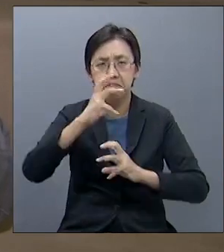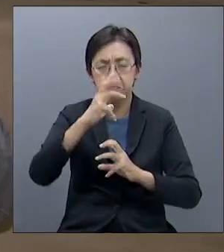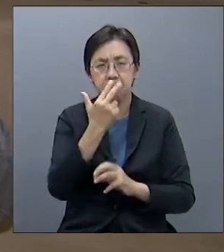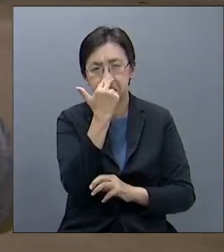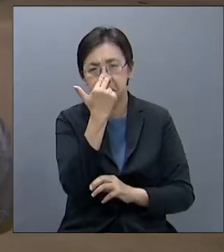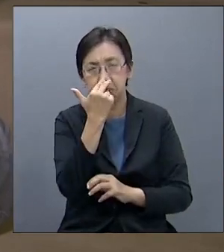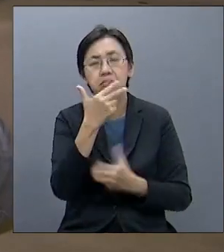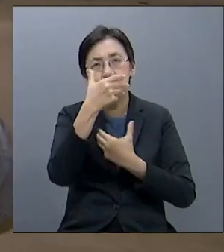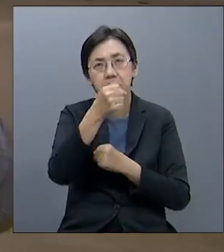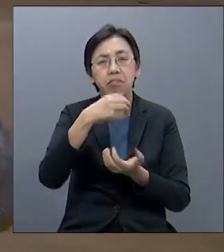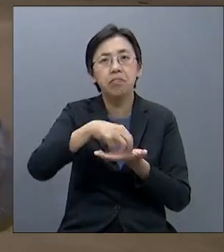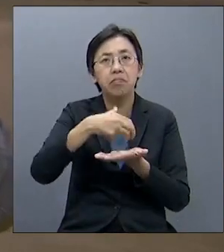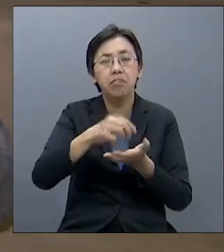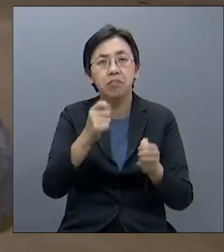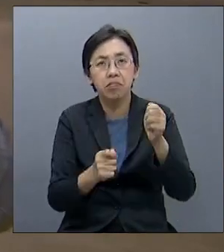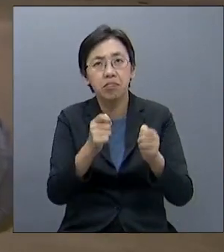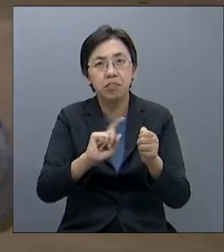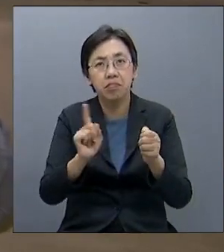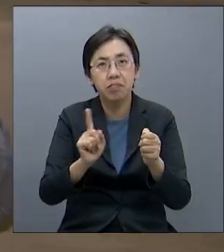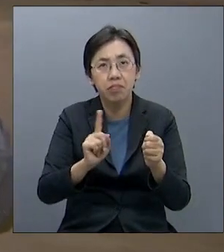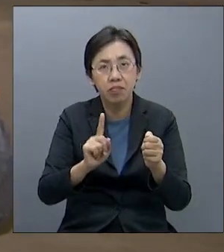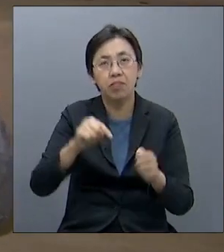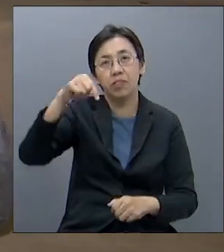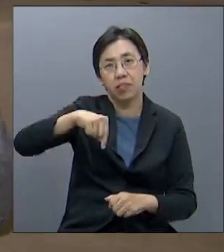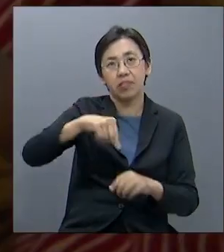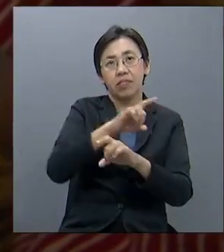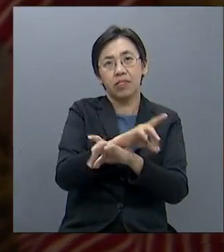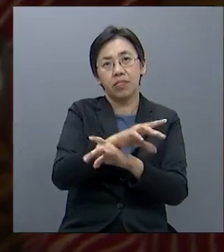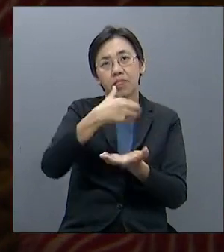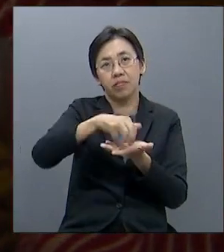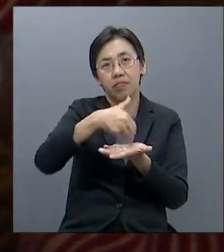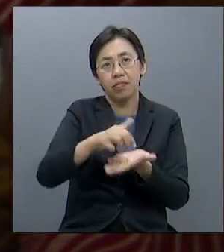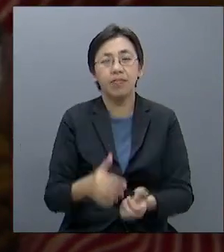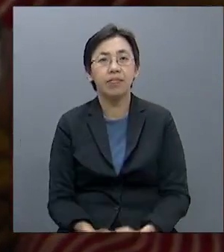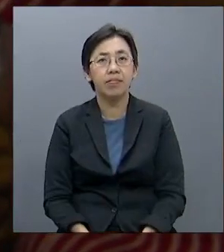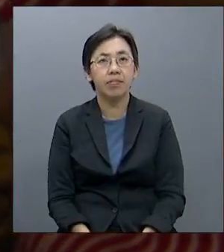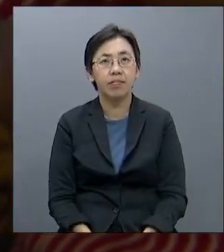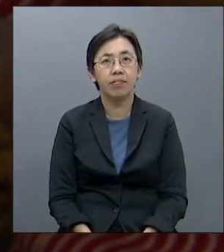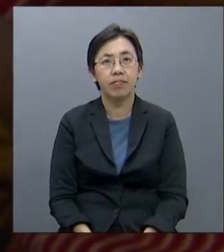การเล่าเรื่องหนังนะคะผ่านพื้นที่ของเมืองเพชรบุรีค่ะ